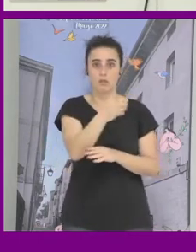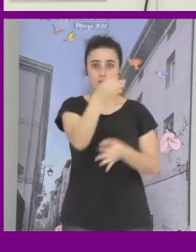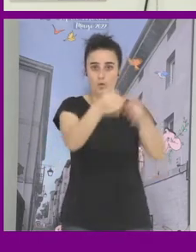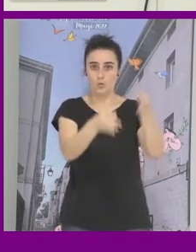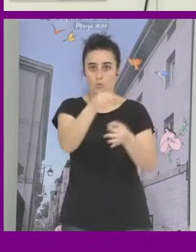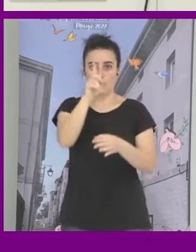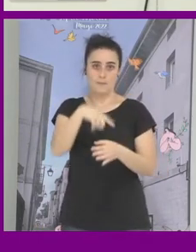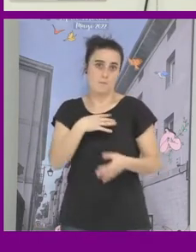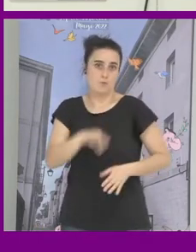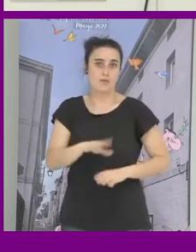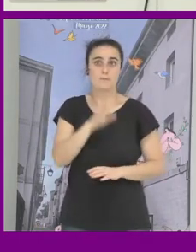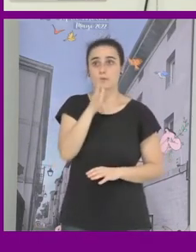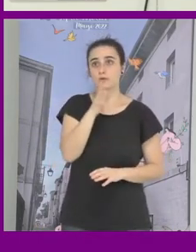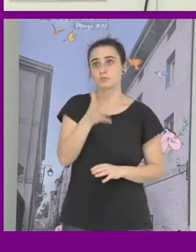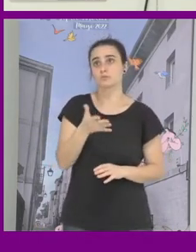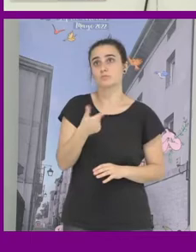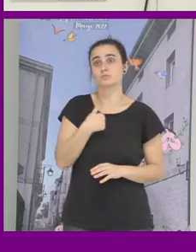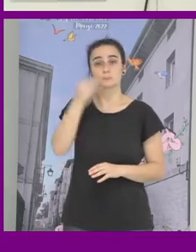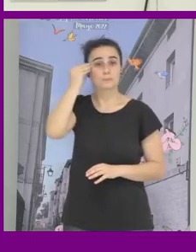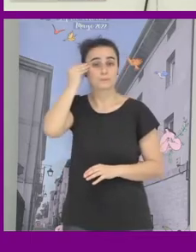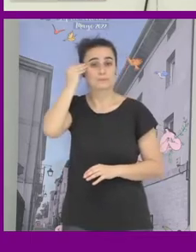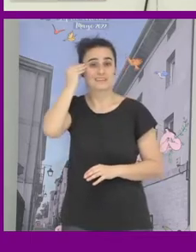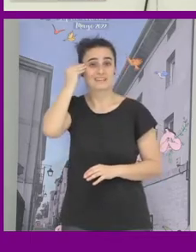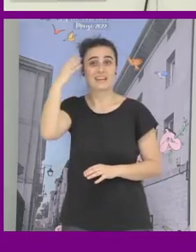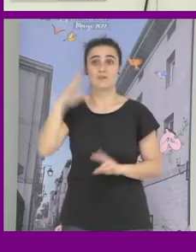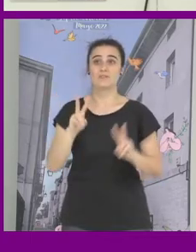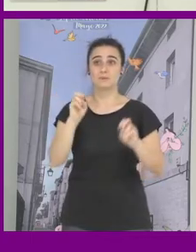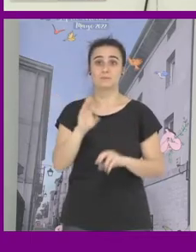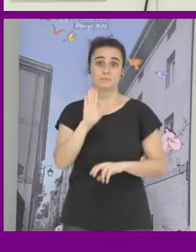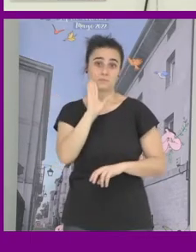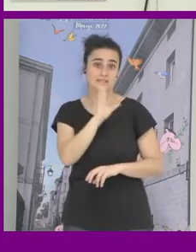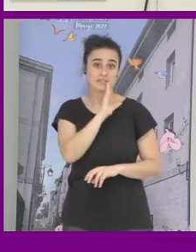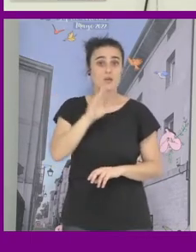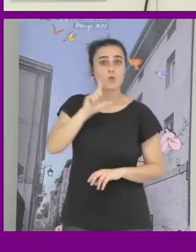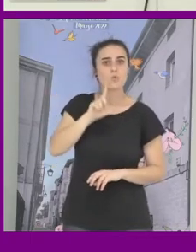ez? Orduan nik uste dut, ba, amatasun boiok,